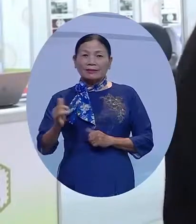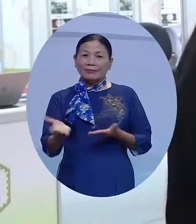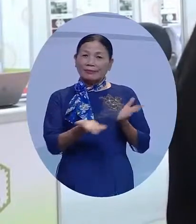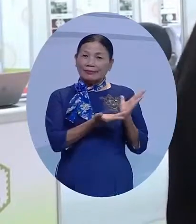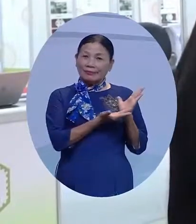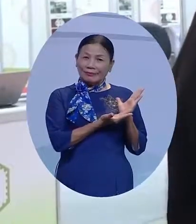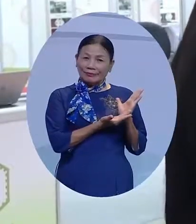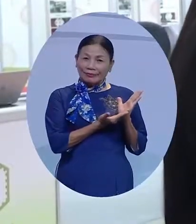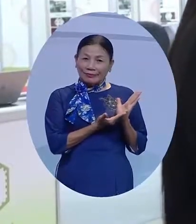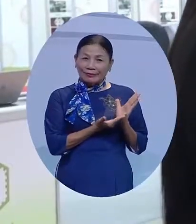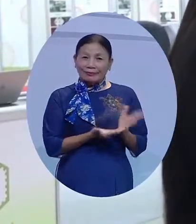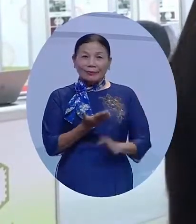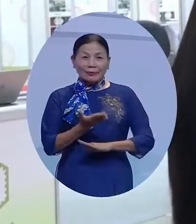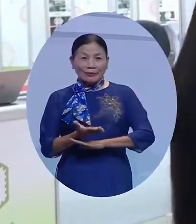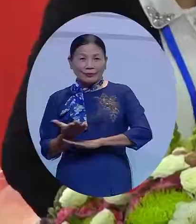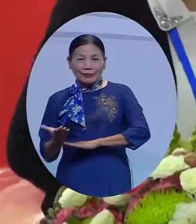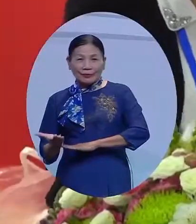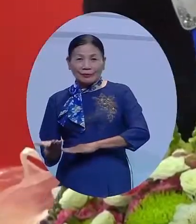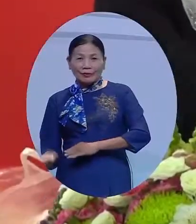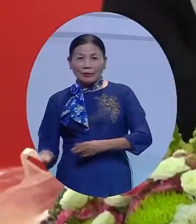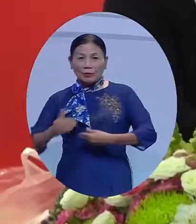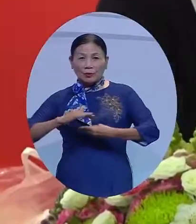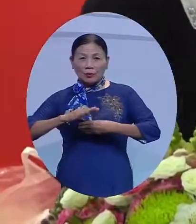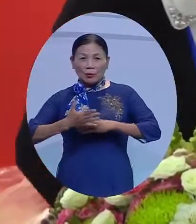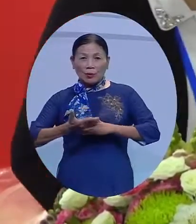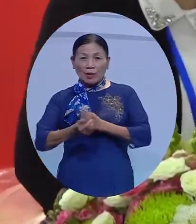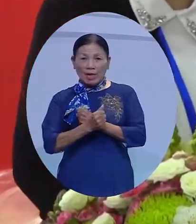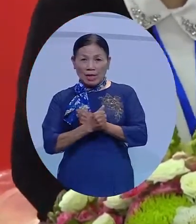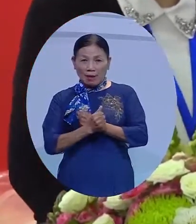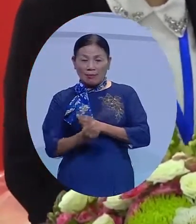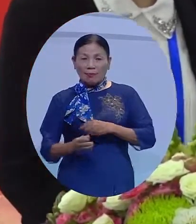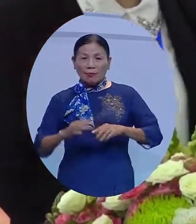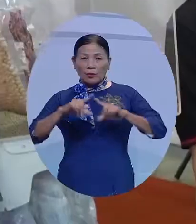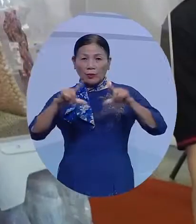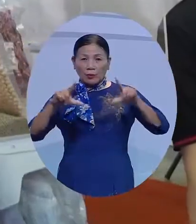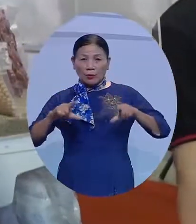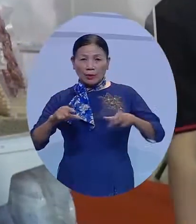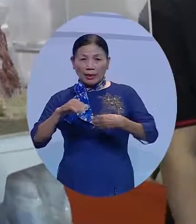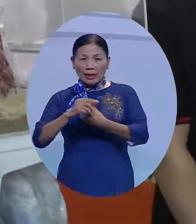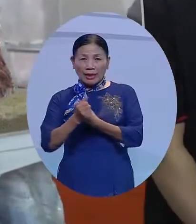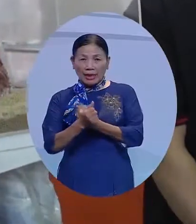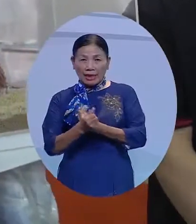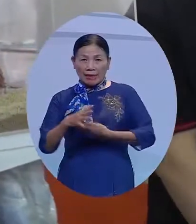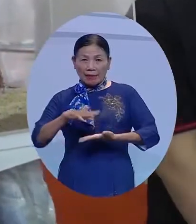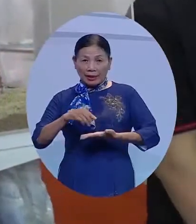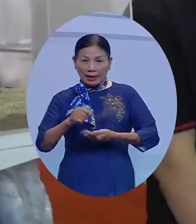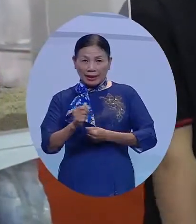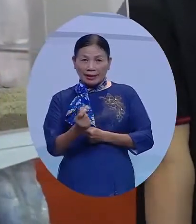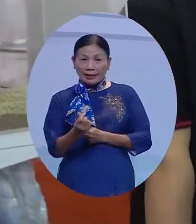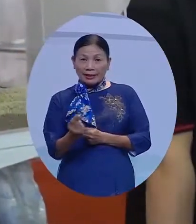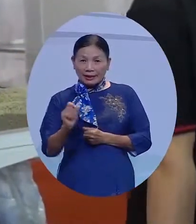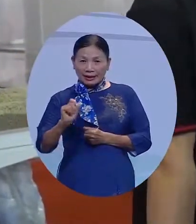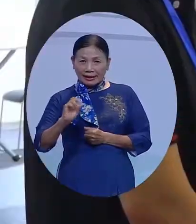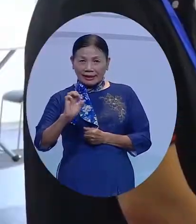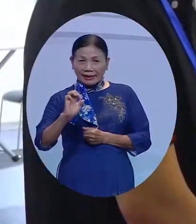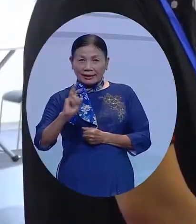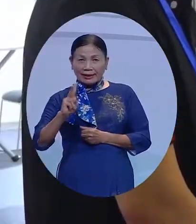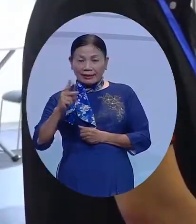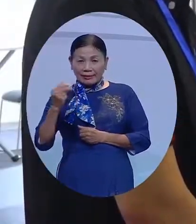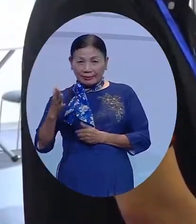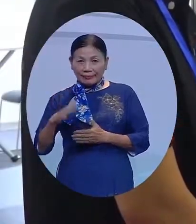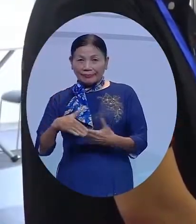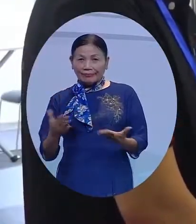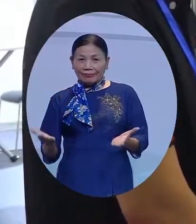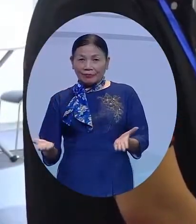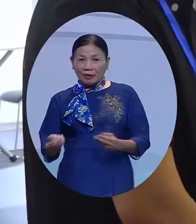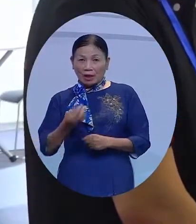thiệu đến khách tham quan những sản phẩm túi hút ẩm silica gel, túi hút ẩm clay, hạt đất sét có thể ứng dụng rộng rãi trong nhiều lĩnh vực như